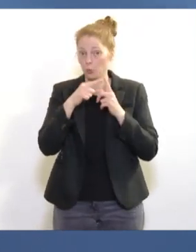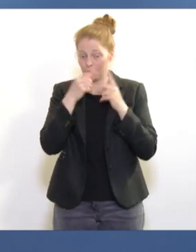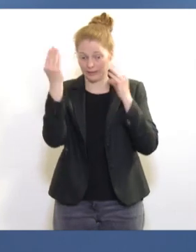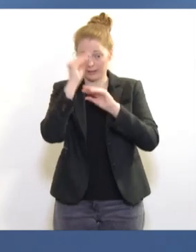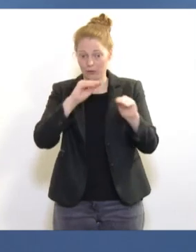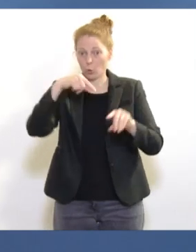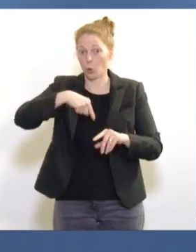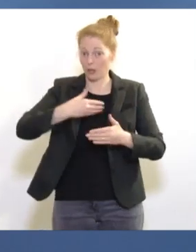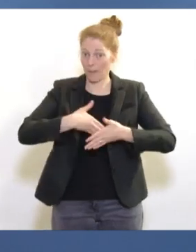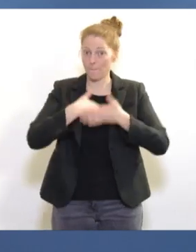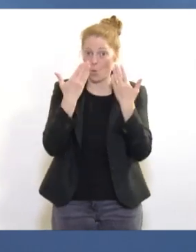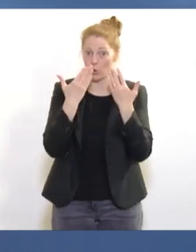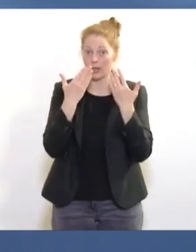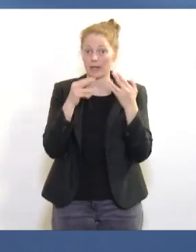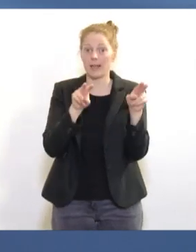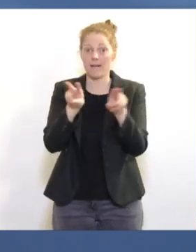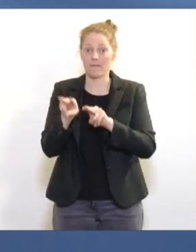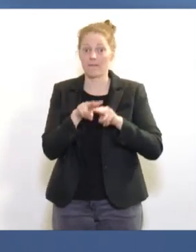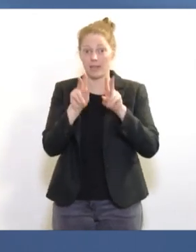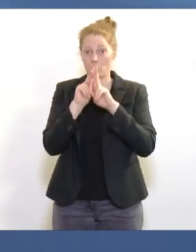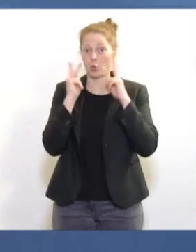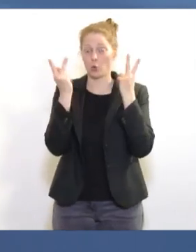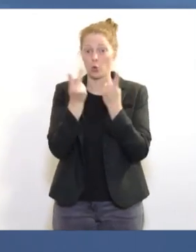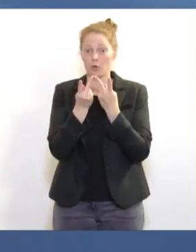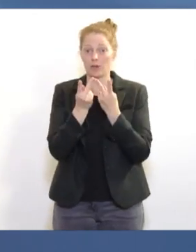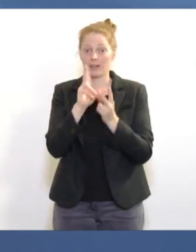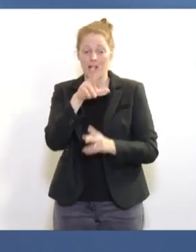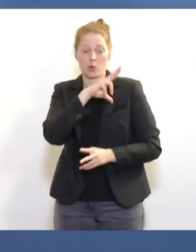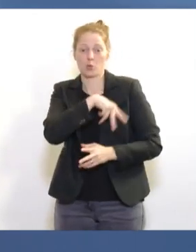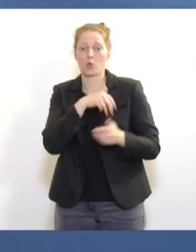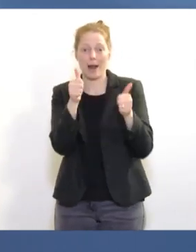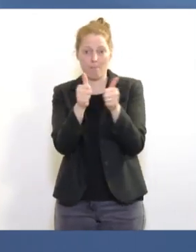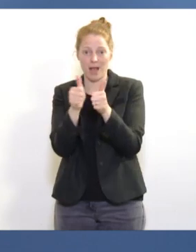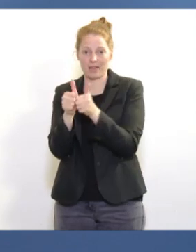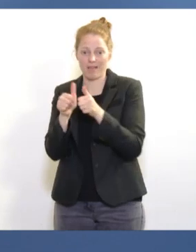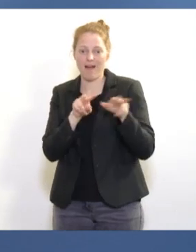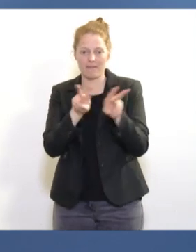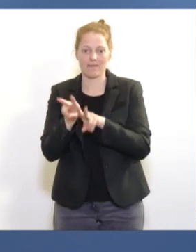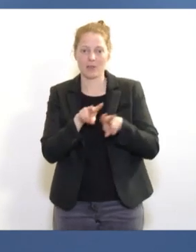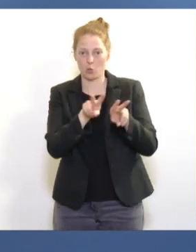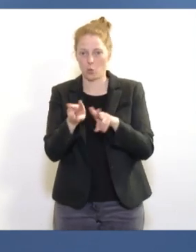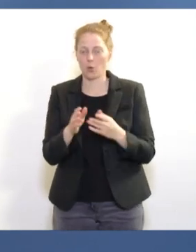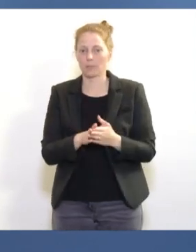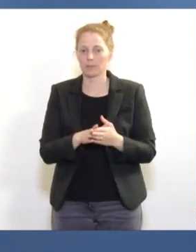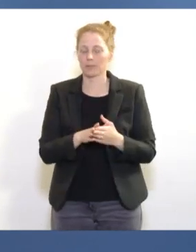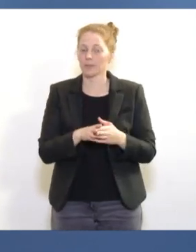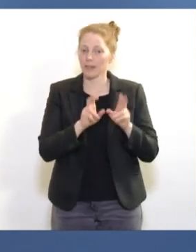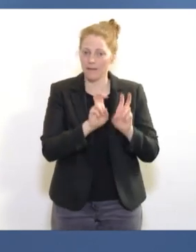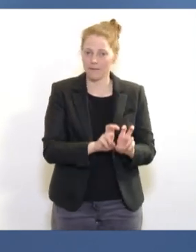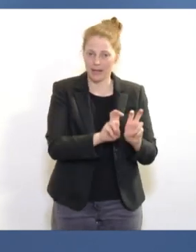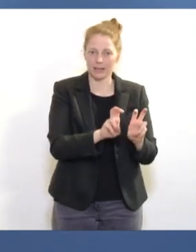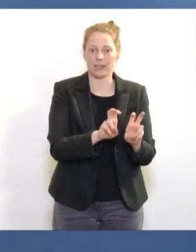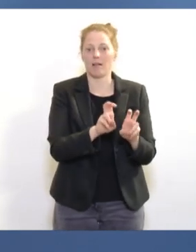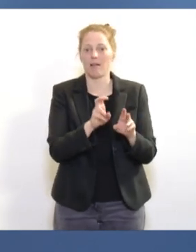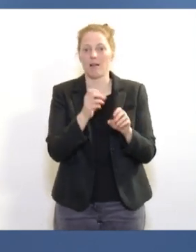Morgen hatte ich eine Videokonferenz zusammen mit den Sozialpartnern, den Vertretern von der UEDL, den Vertretern von der Fédération